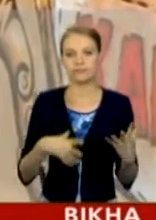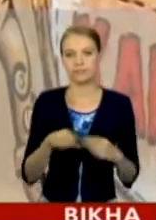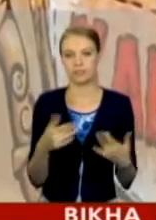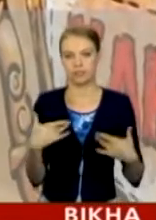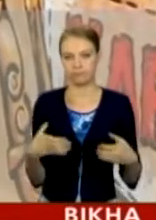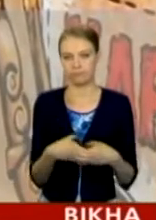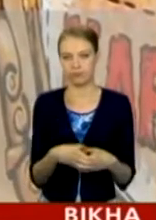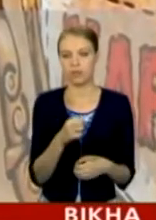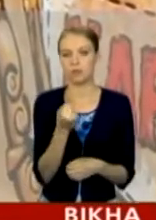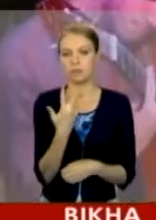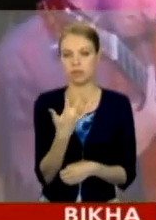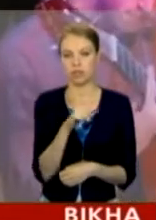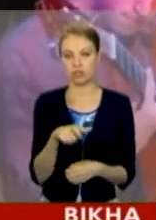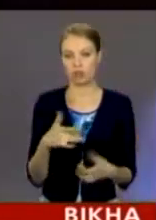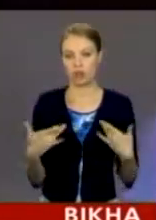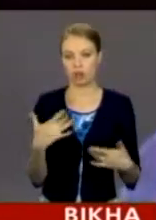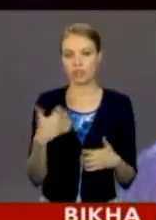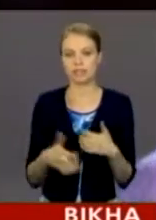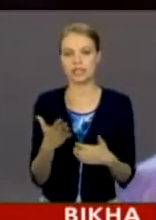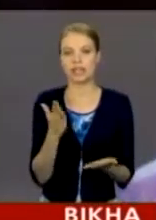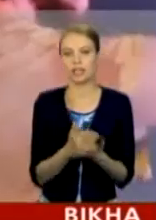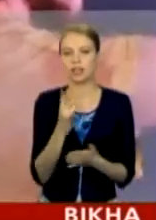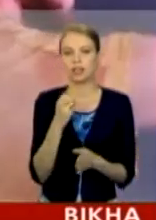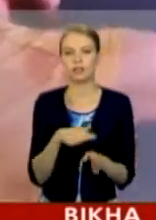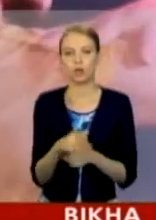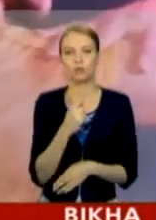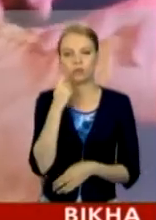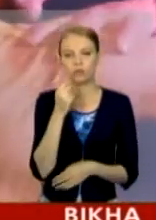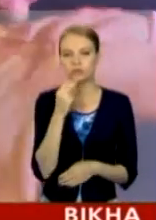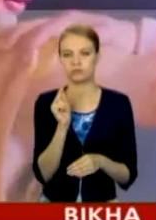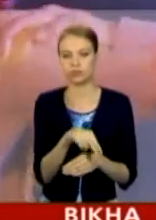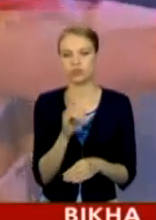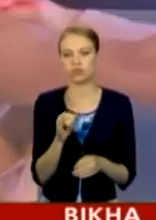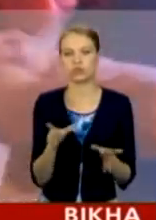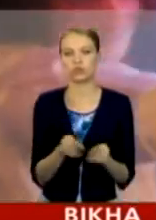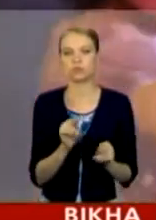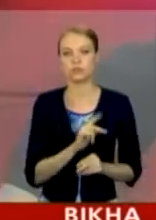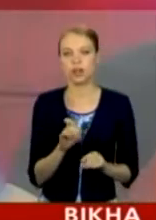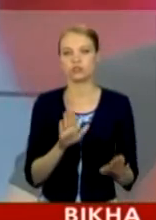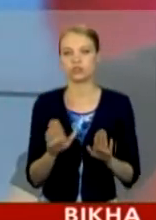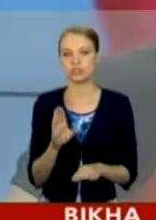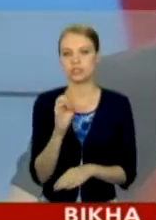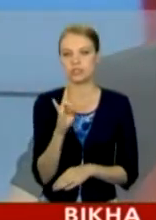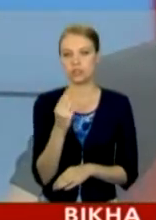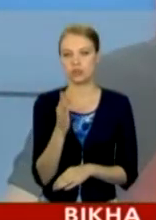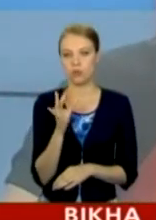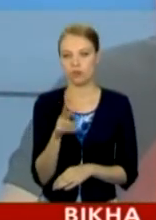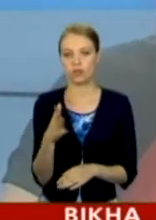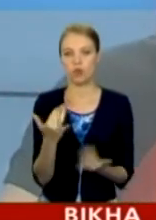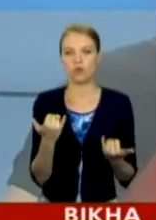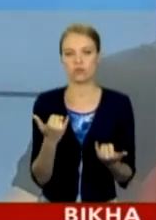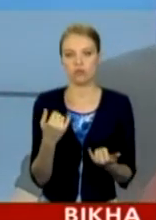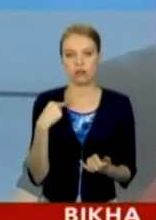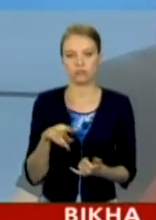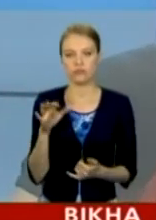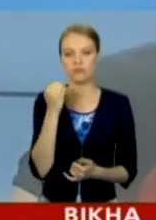трупі театру. 15 акторів, серед яких є й неповнолітні, звинувачують у співпраці з режисером Олегом Сінцовим, якого зараз